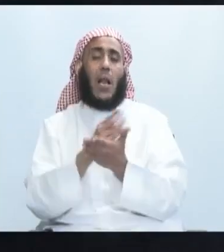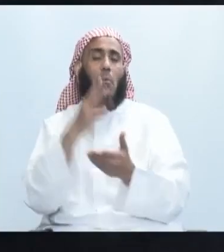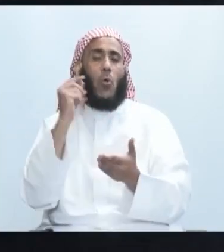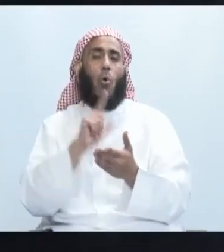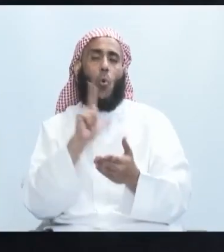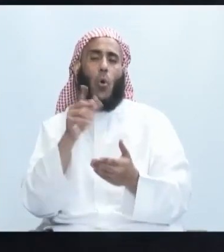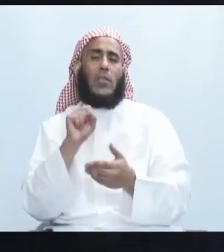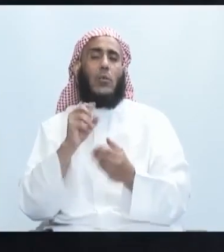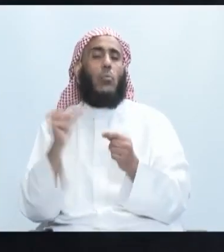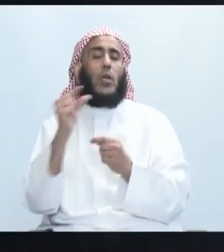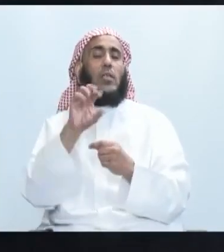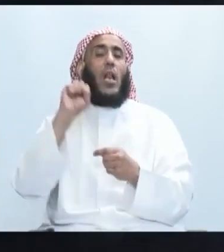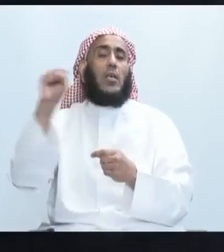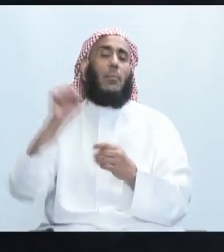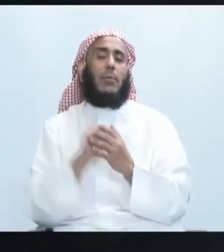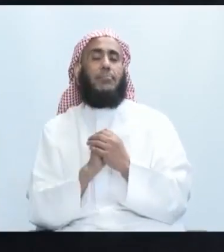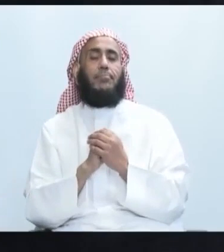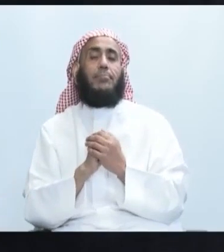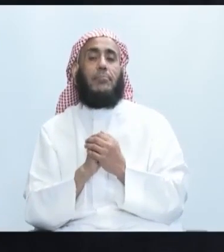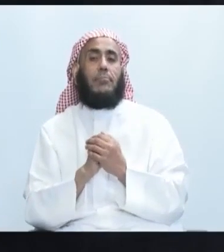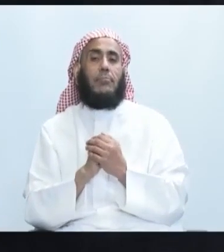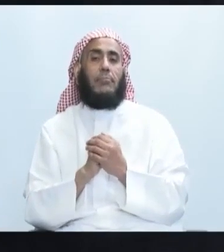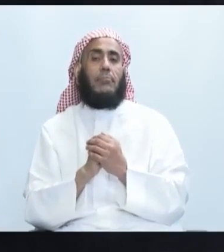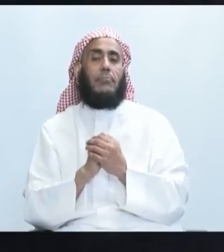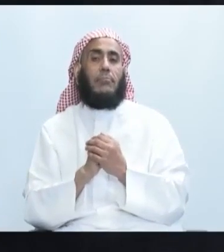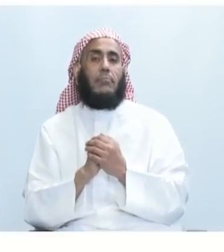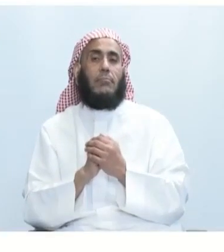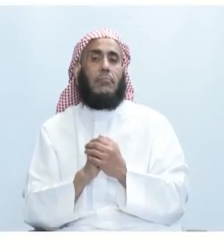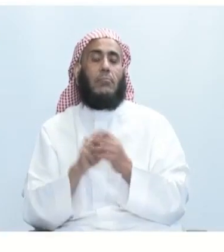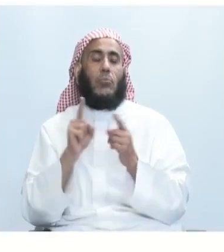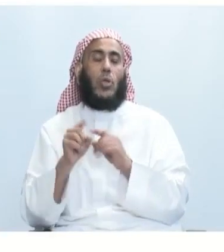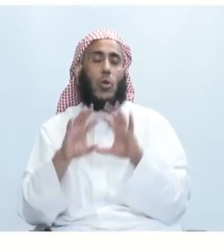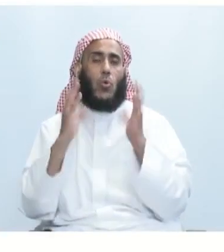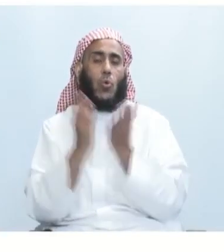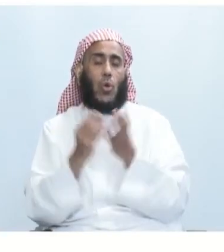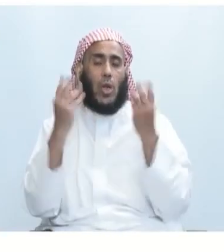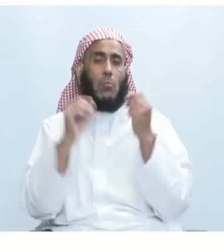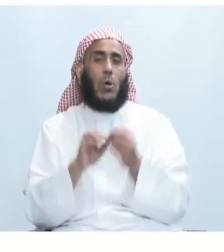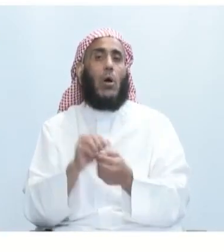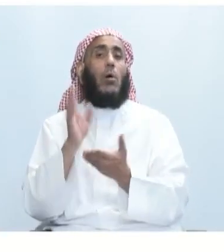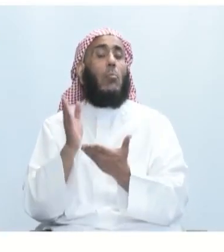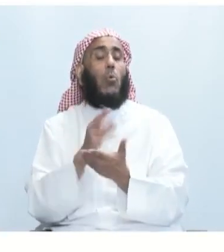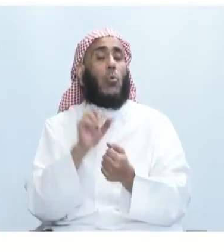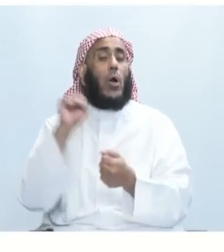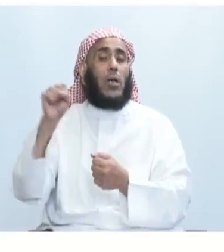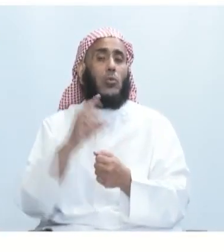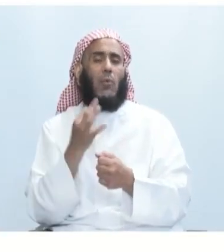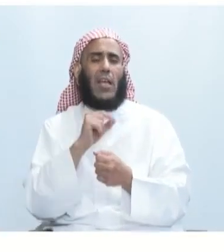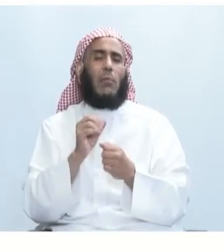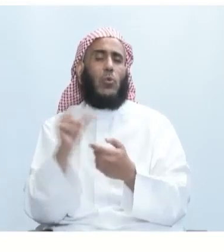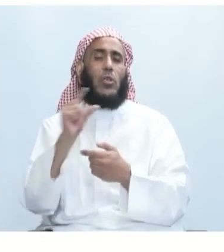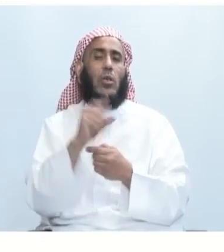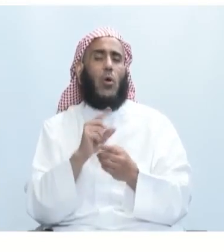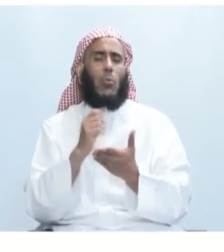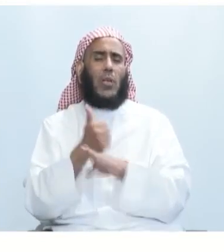له لغته ومصطلحاته الخاصه به هنا لكل علم ايضا موضوعه الخاص ومفاهيمه الاصطلاحيه ومسائله